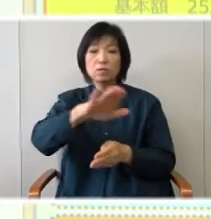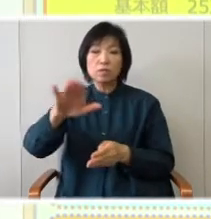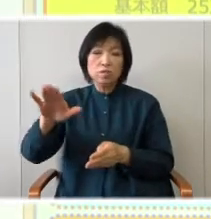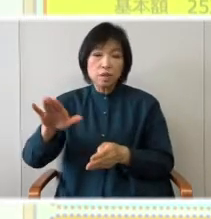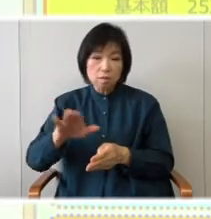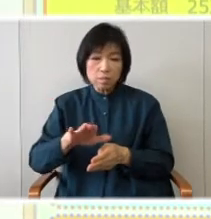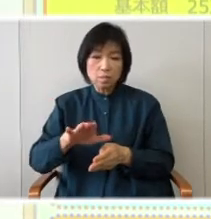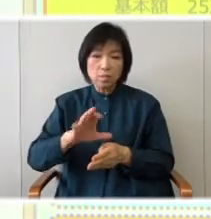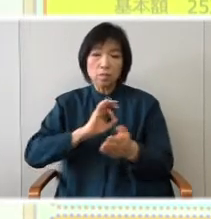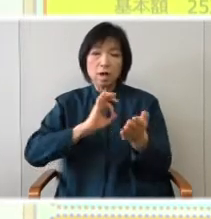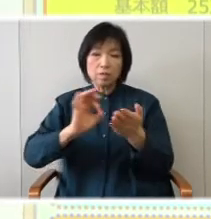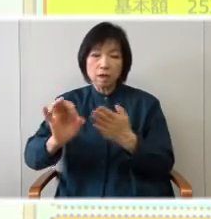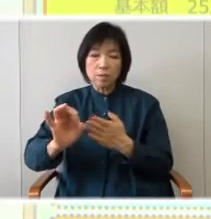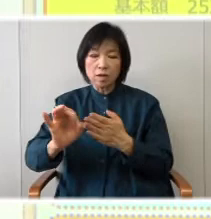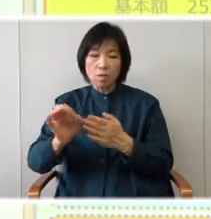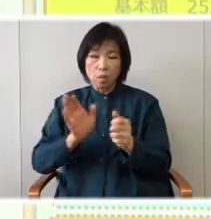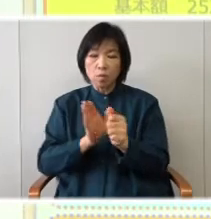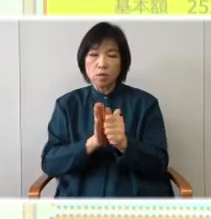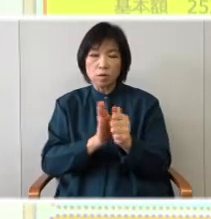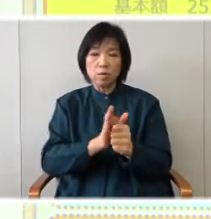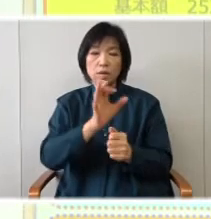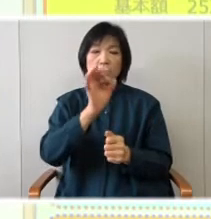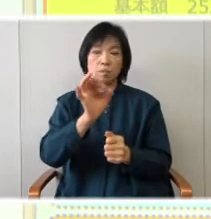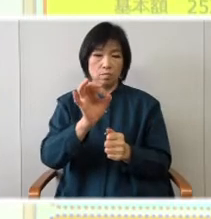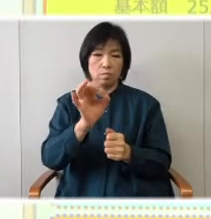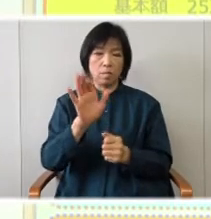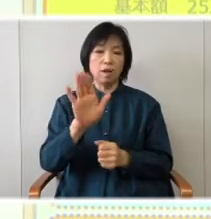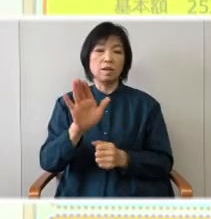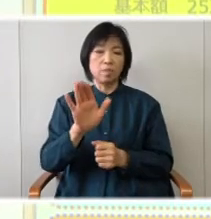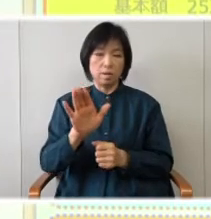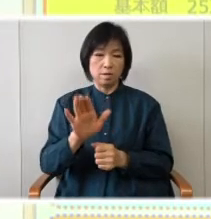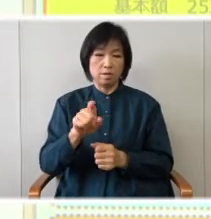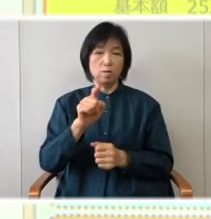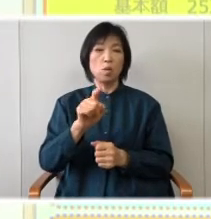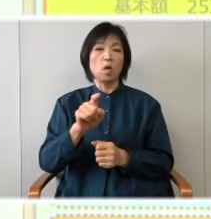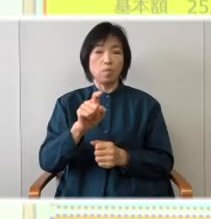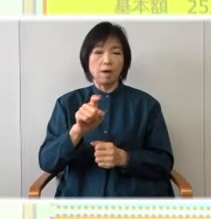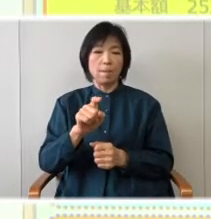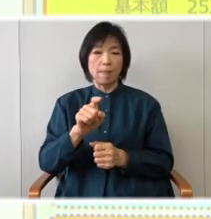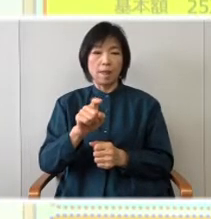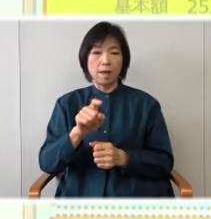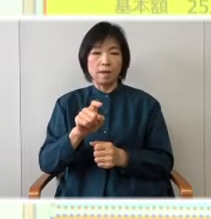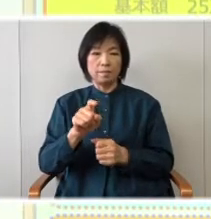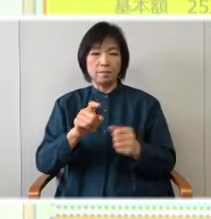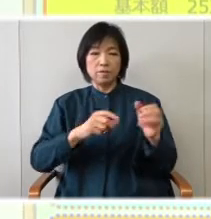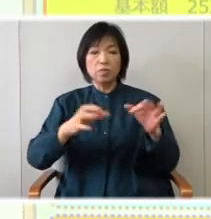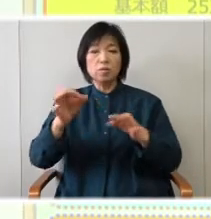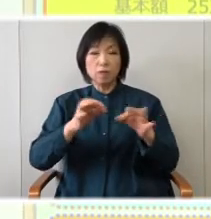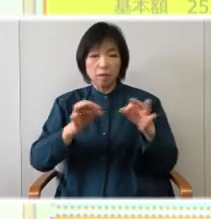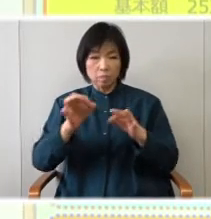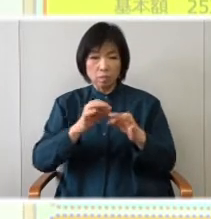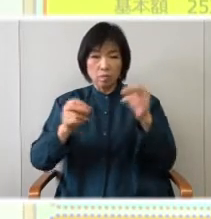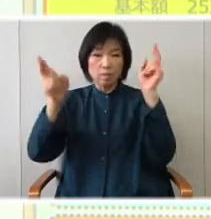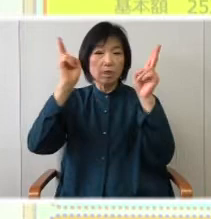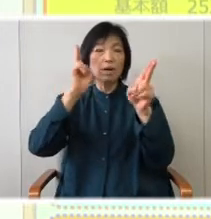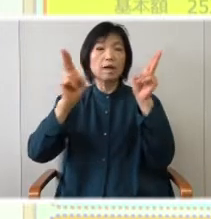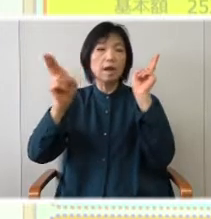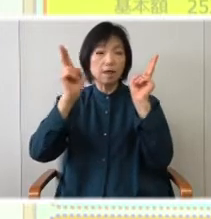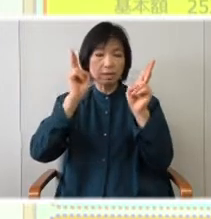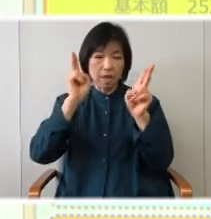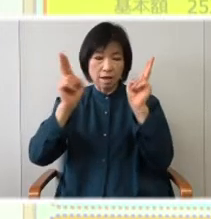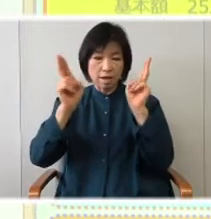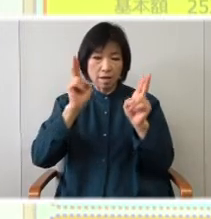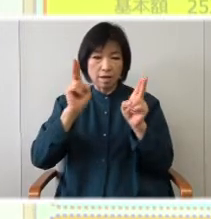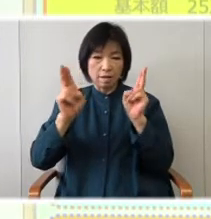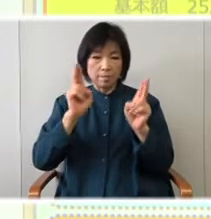というものがあります。でこれは事業者が行う3区画以上の宅地分譲に対して、住